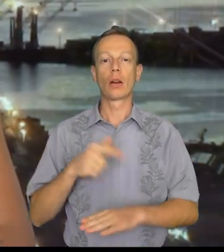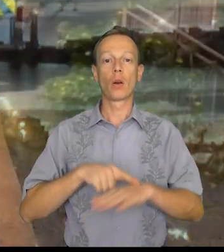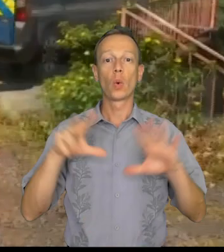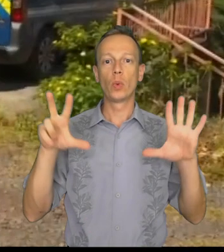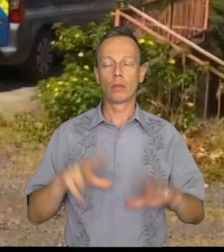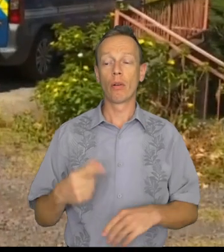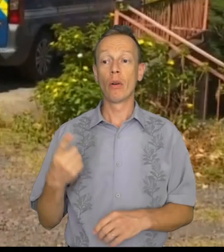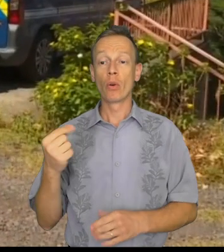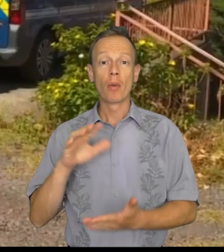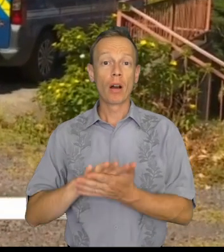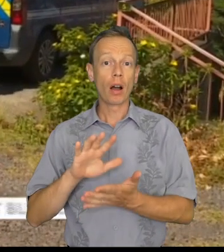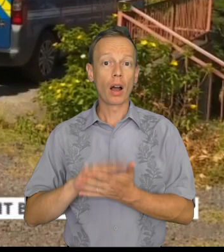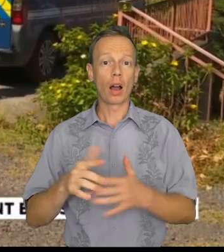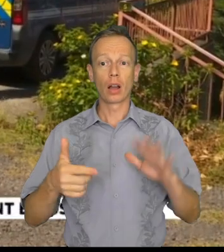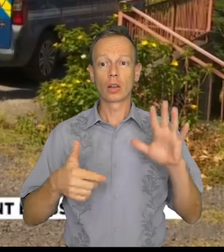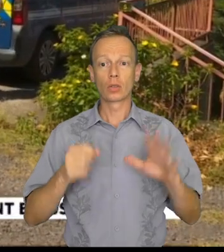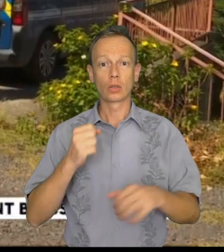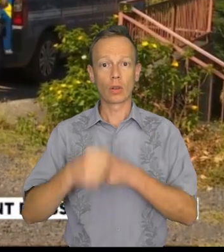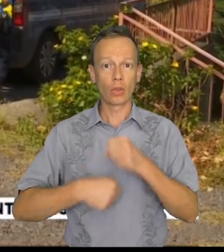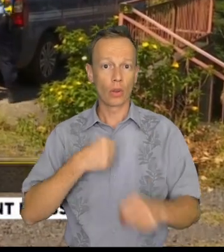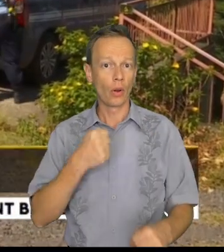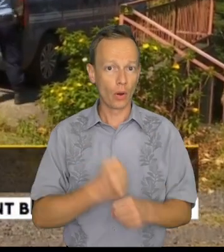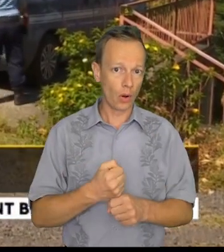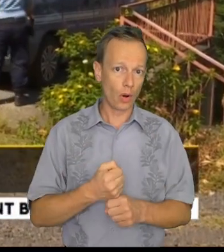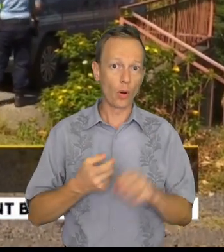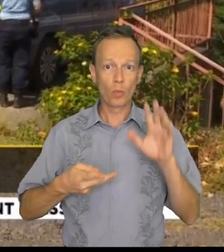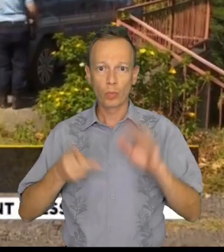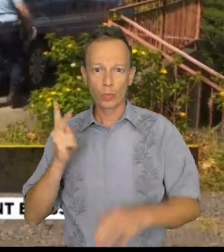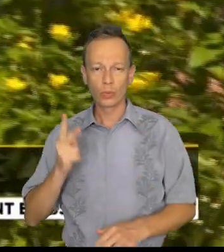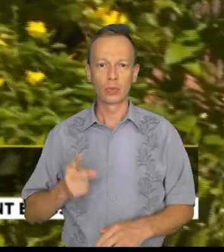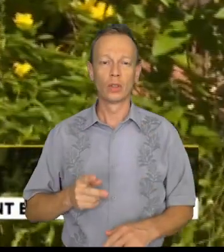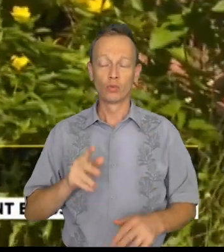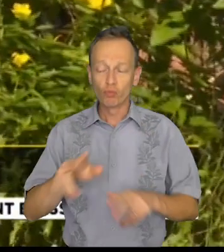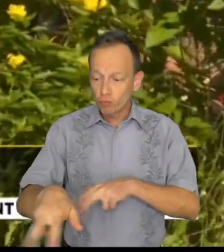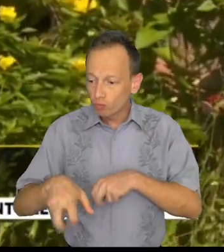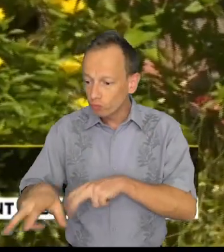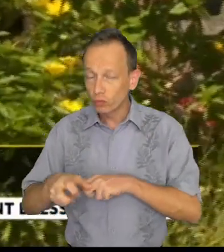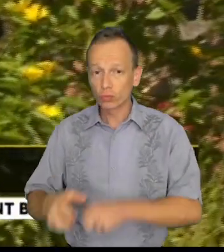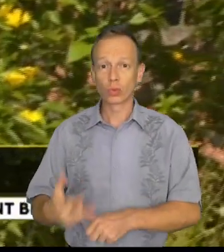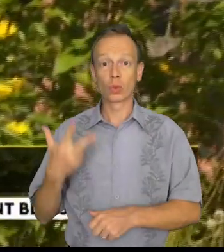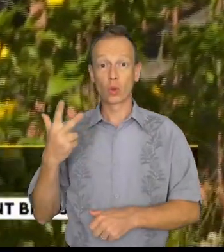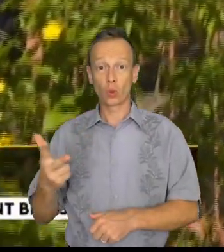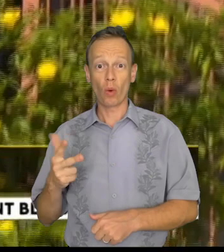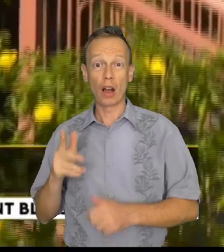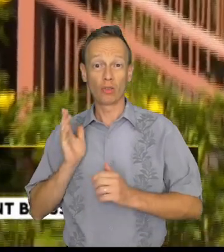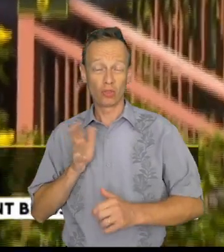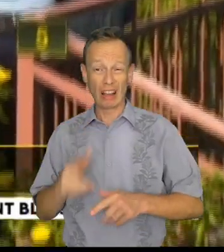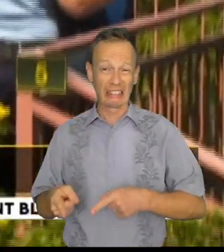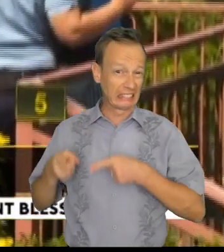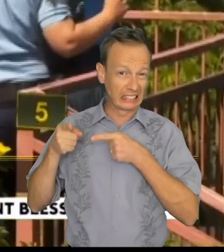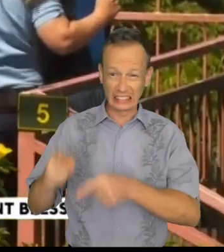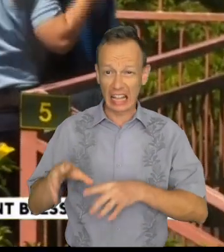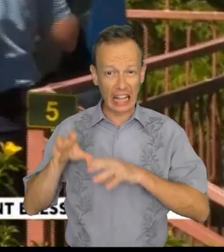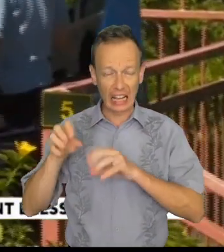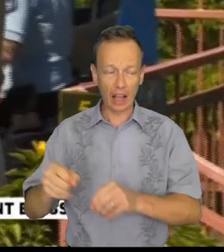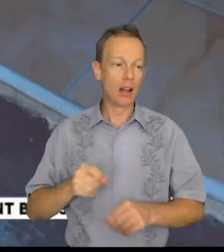de sexagénaires en plein jardinage a été victime d'une attaque de 3 molosses. Alerté par les cris, un jardinier a aussitôt accouru pour